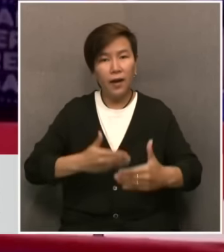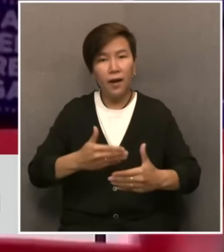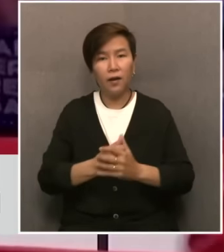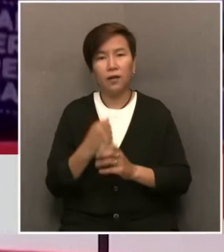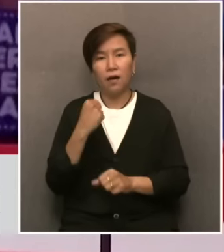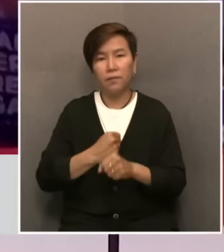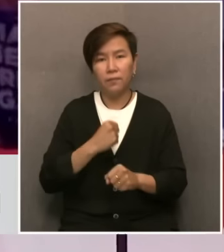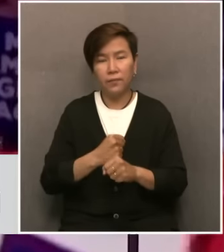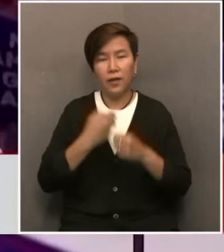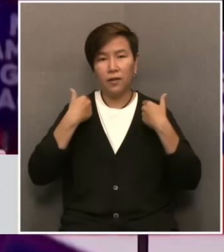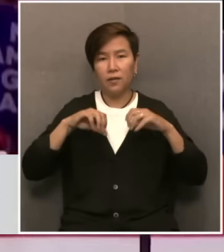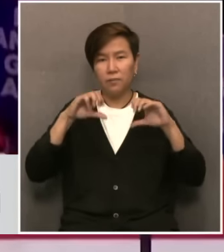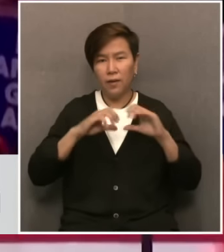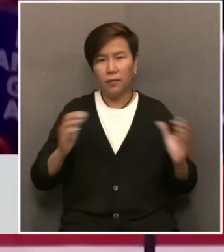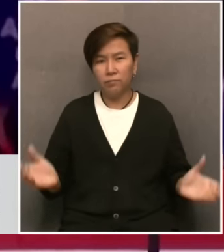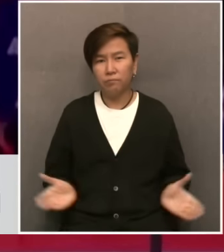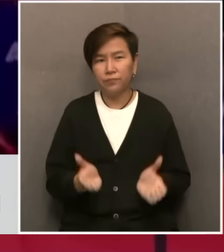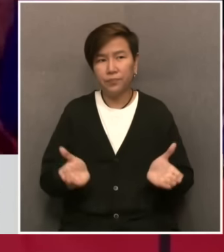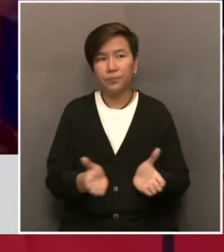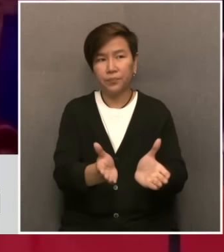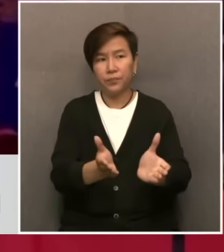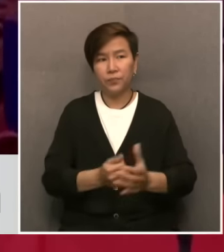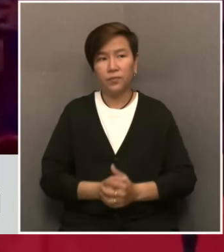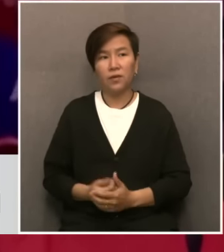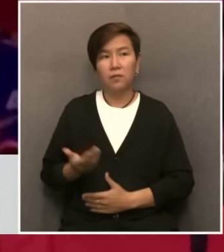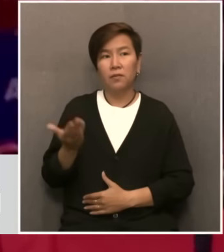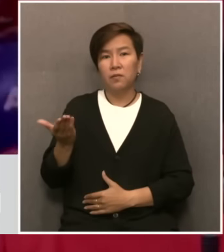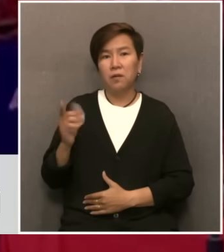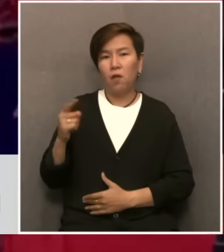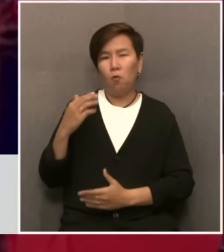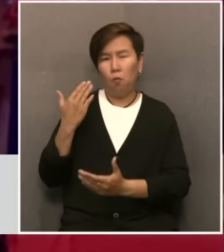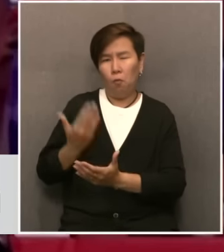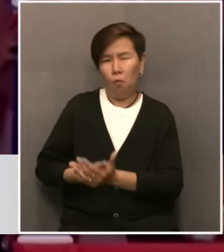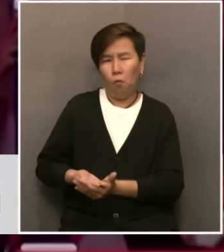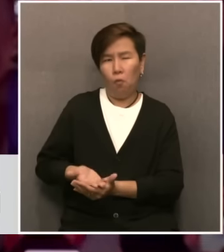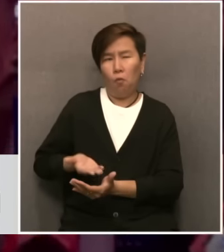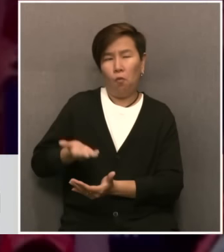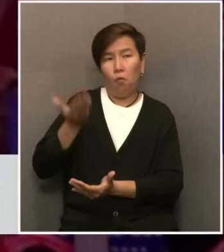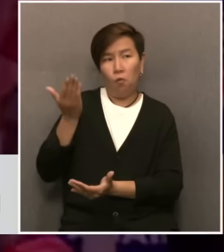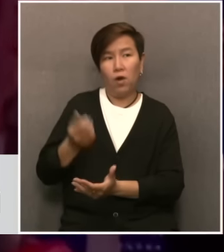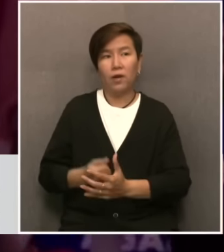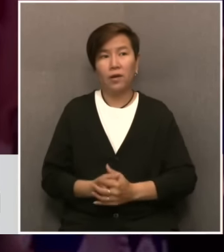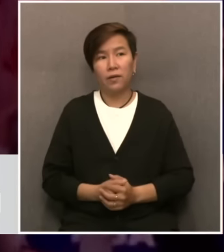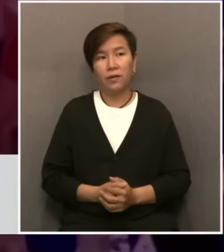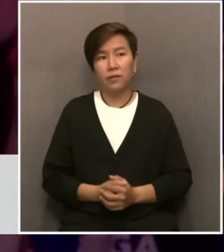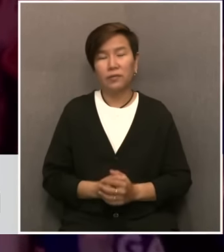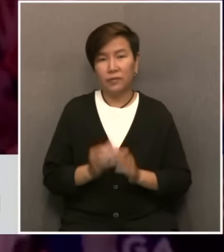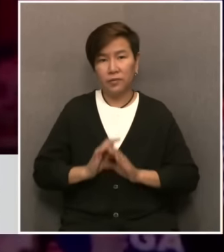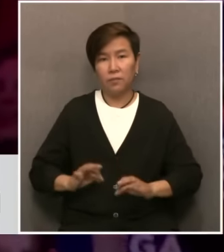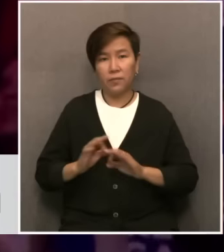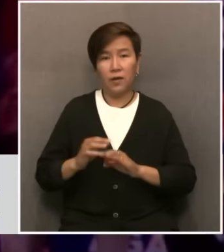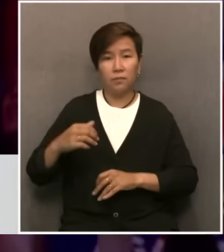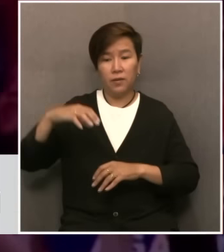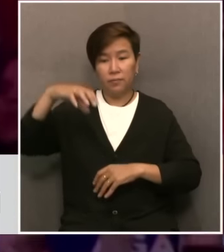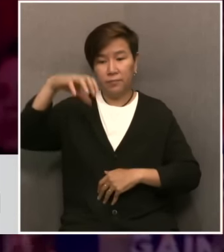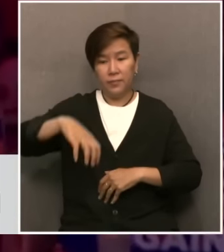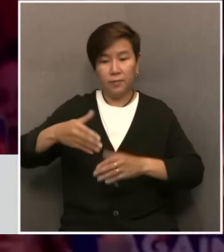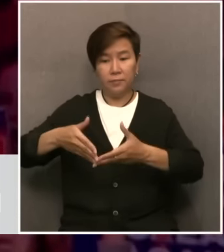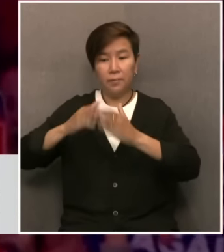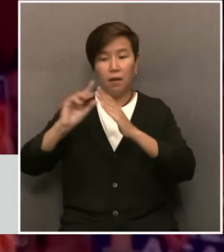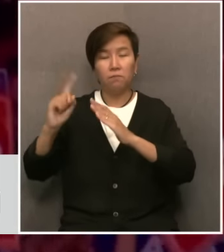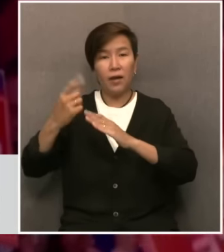ภาพของรัฐบาลทรัมป์บอกเลยว่าอีลอนมัสก์เนี่ยเป็นมหาเศรษฐีก็จะเข้ามาเป็นผู้นำของหน่วยงานที่จะตั้งขึ้น